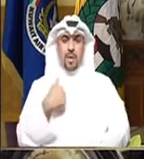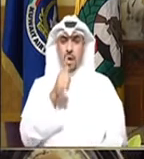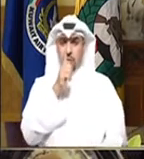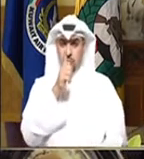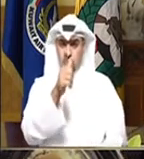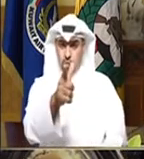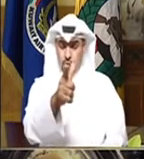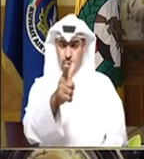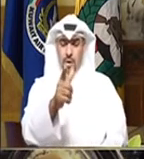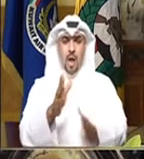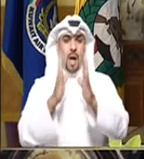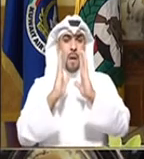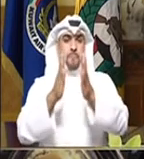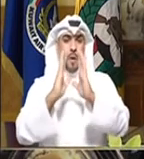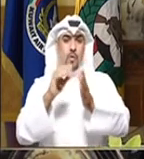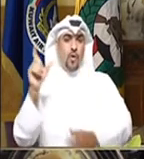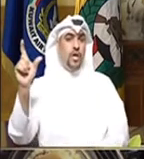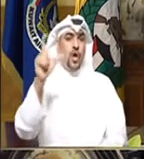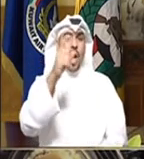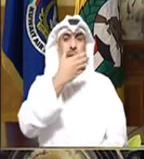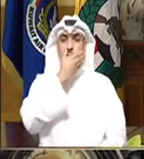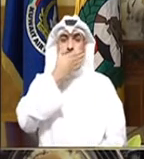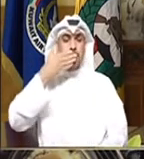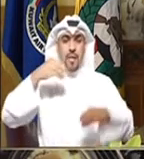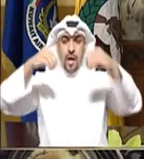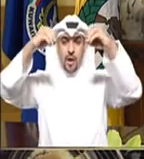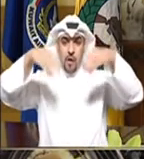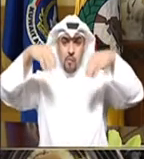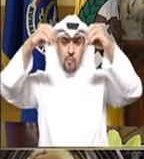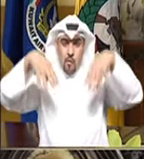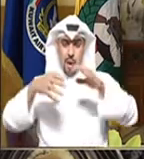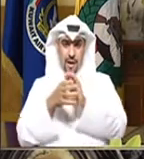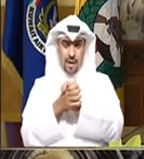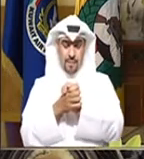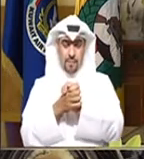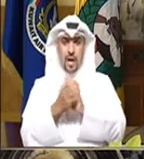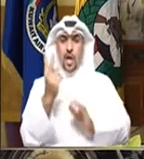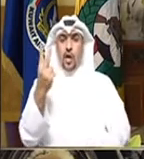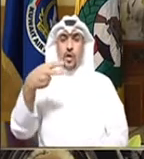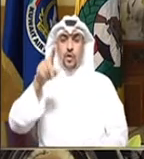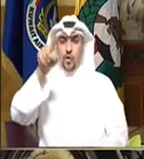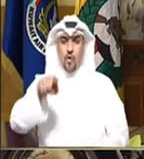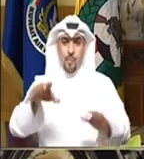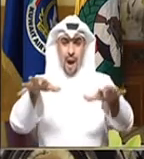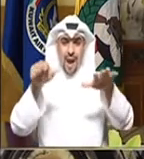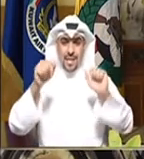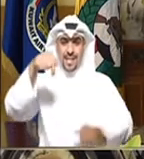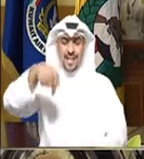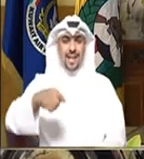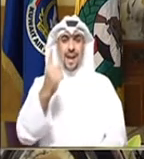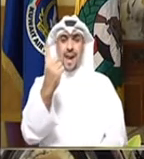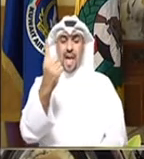بتهنئتكم بشهر رمضان المبارك ودخول العشر الأواخر منه، سائل المولى